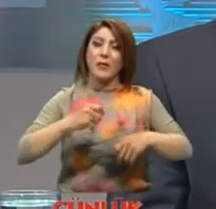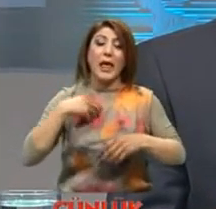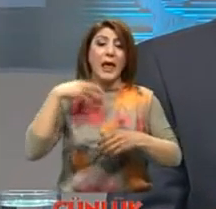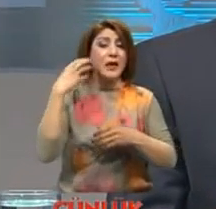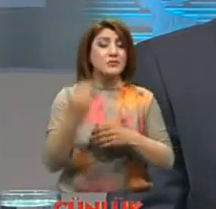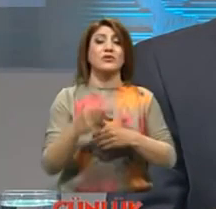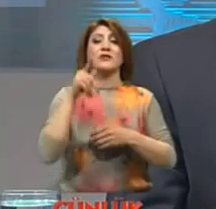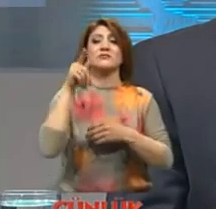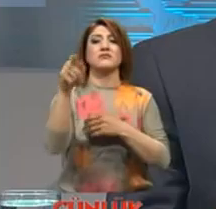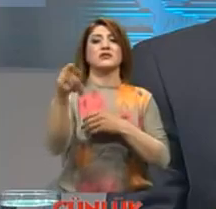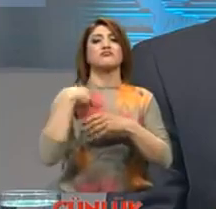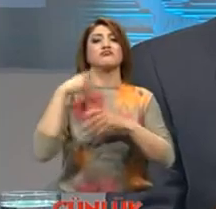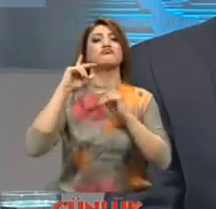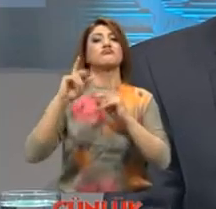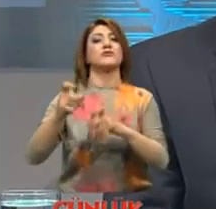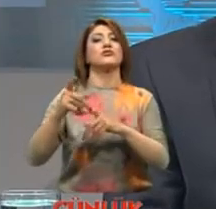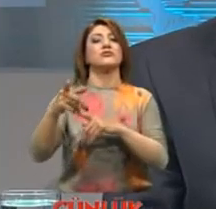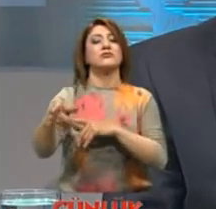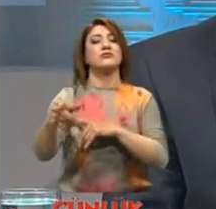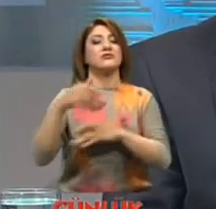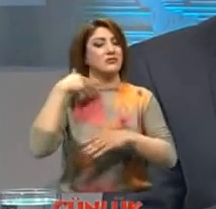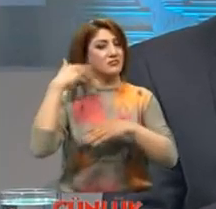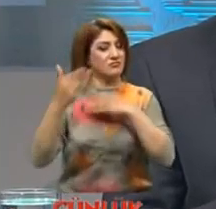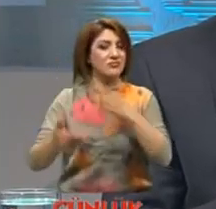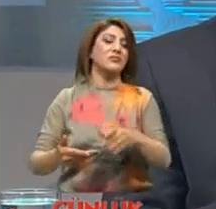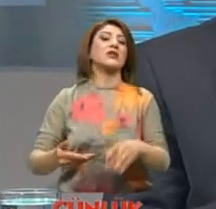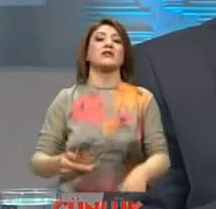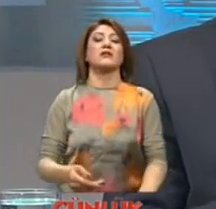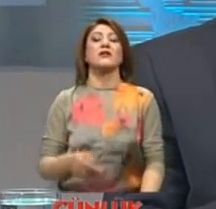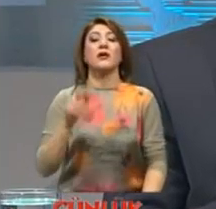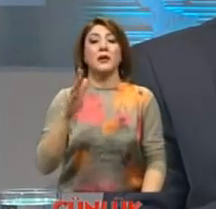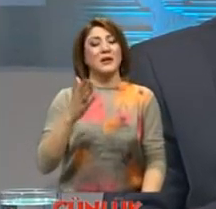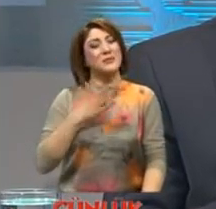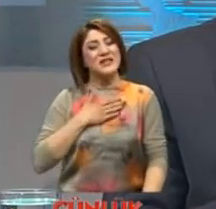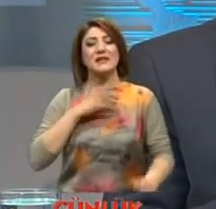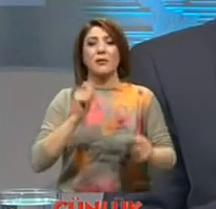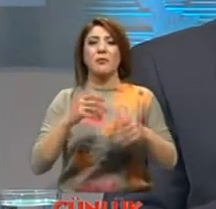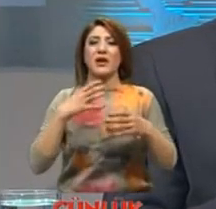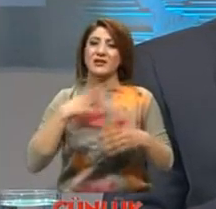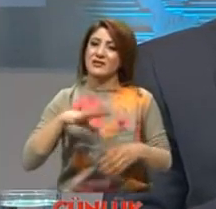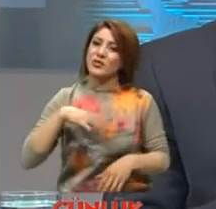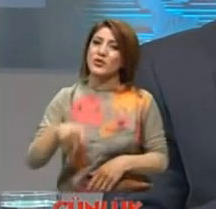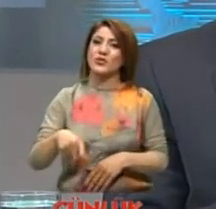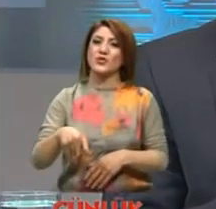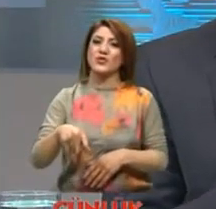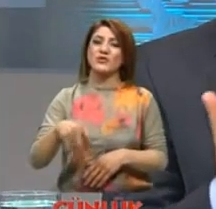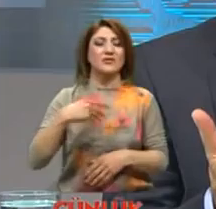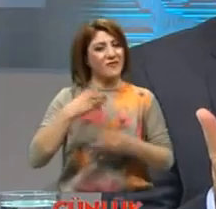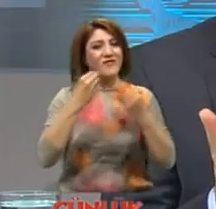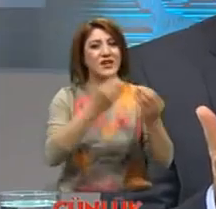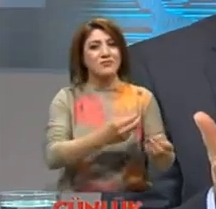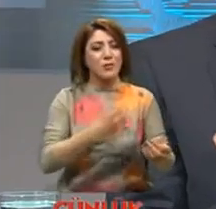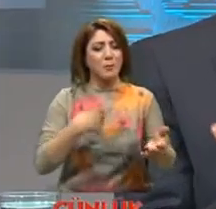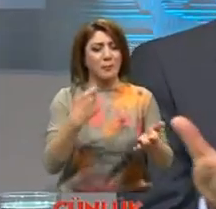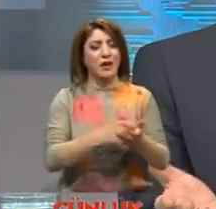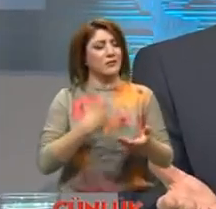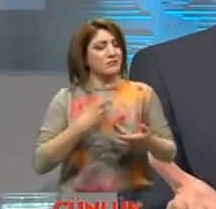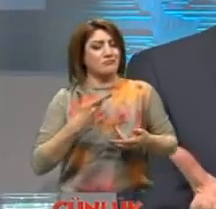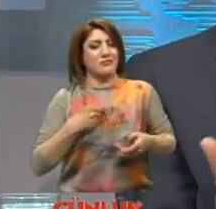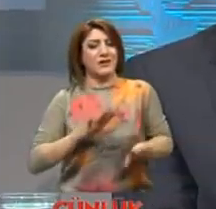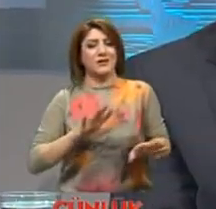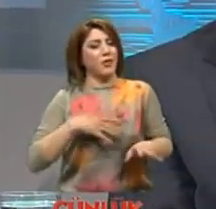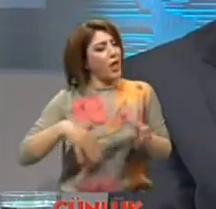sizinkini bulduk dedi. Harika. Biz uygulamak istiyoruz, izin verir misiniz? Biz telif ücret almıyoruz dedik. Hayal seversen memnuniyetle